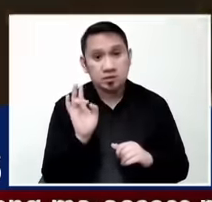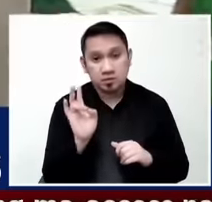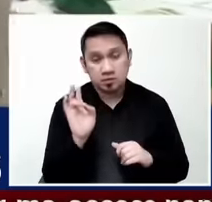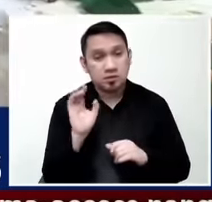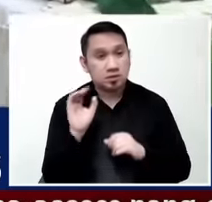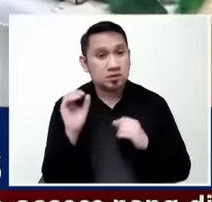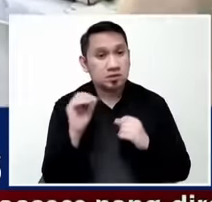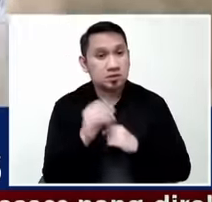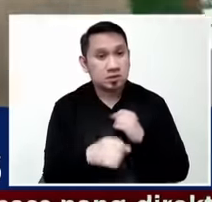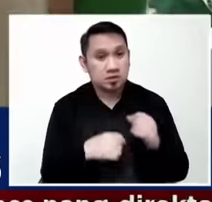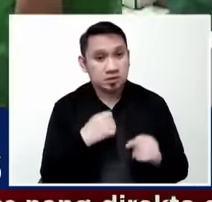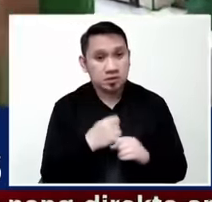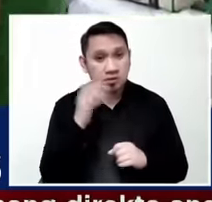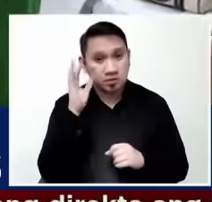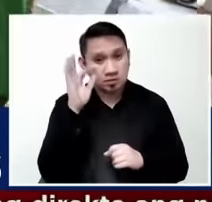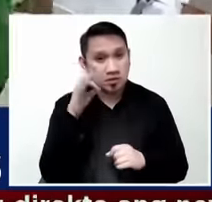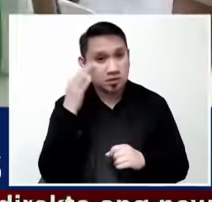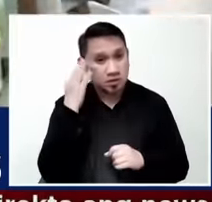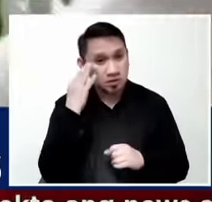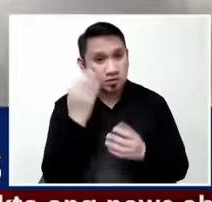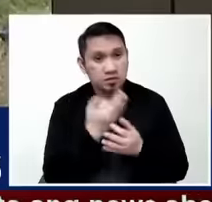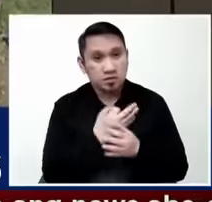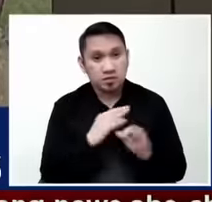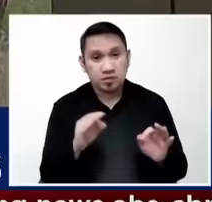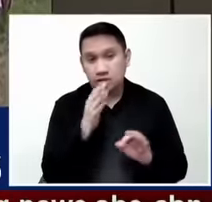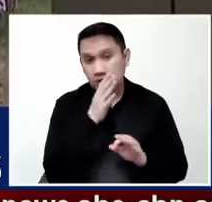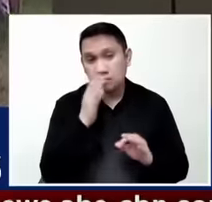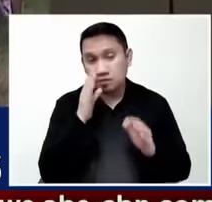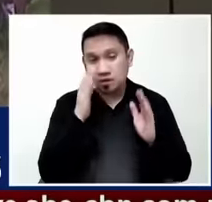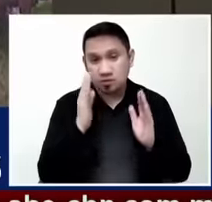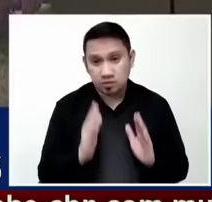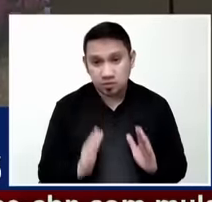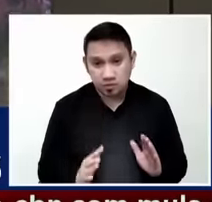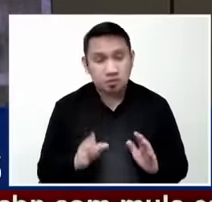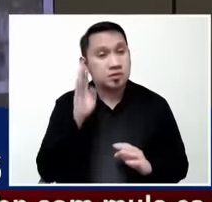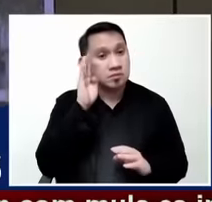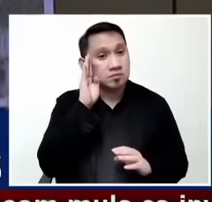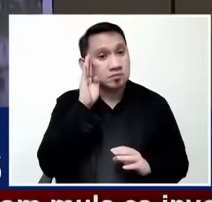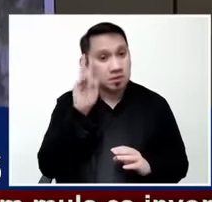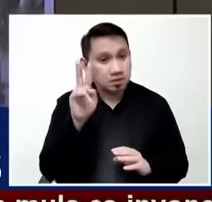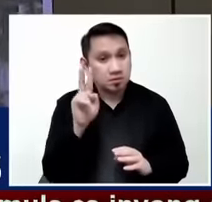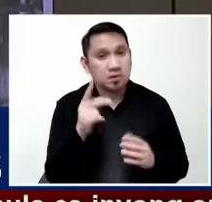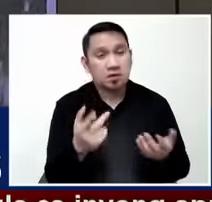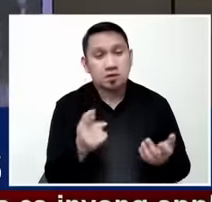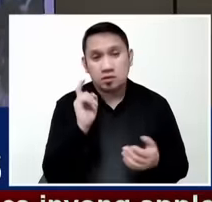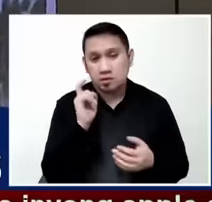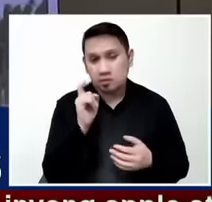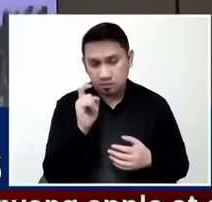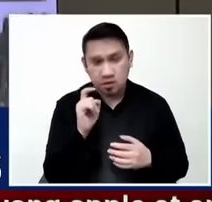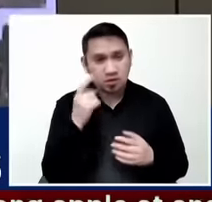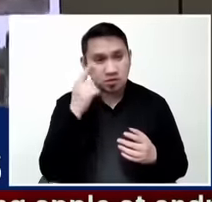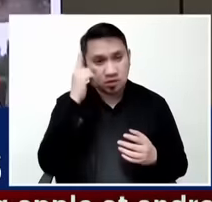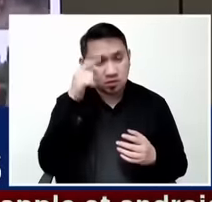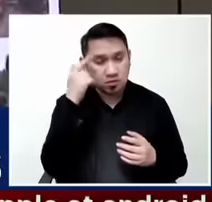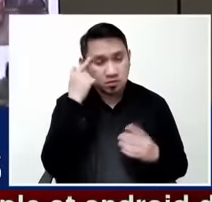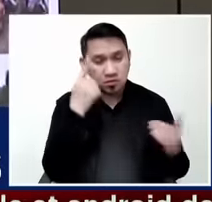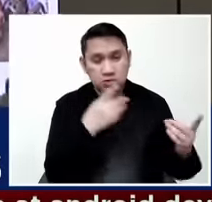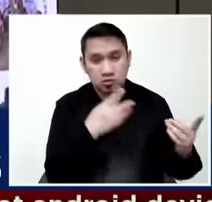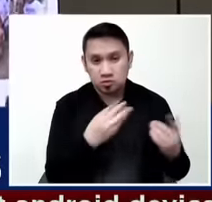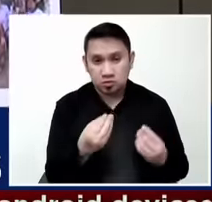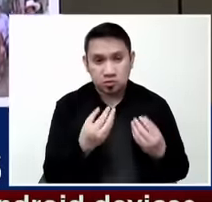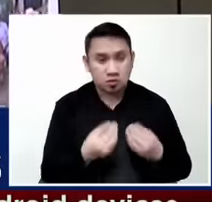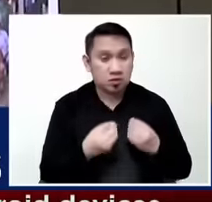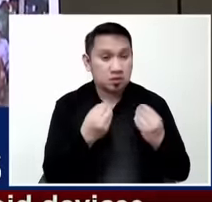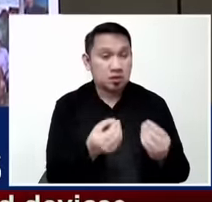ng Federation of Free Farmers. Siniguro rin ng Pangulo na mabilis na kumikilos ang pamahalaan para lalo pang bigyang prioridad